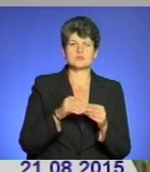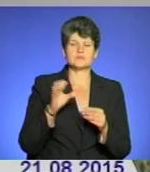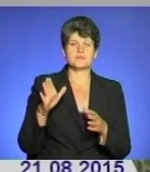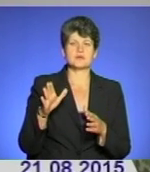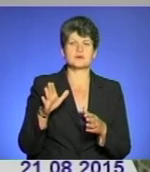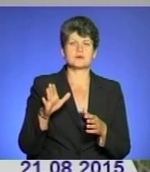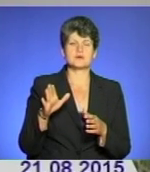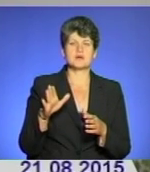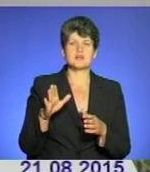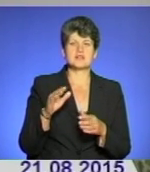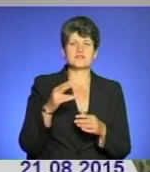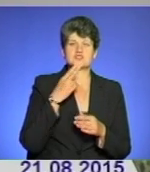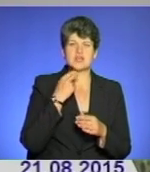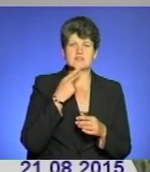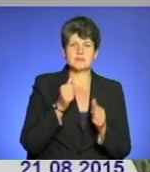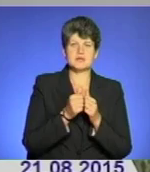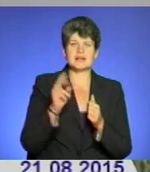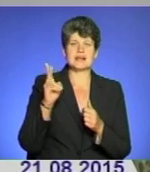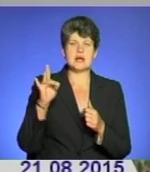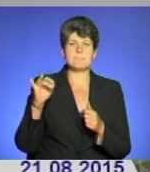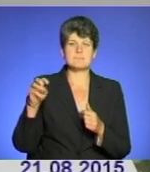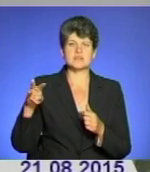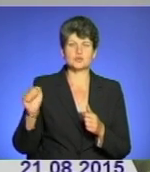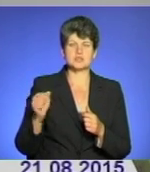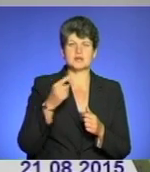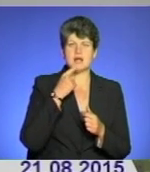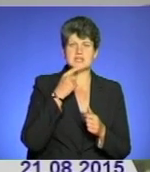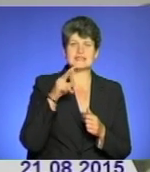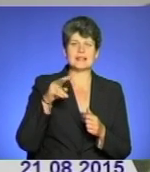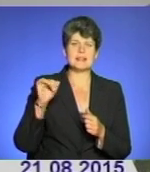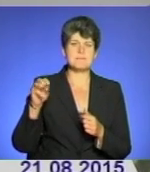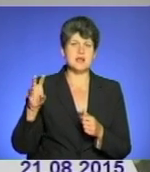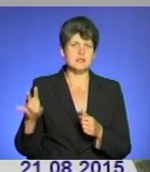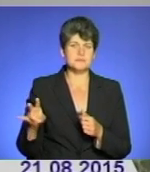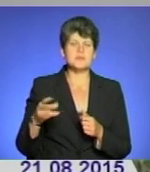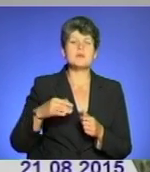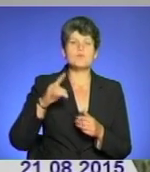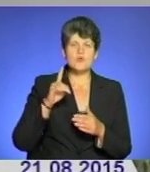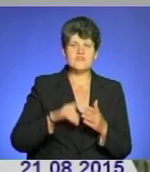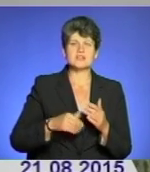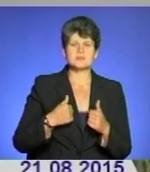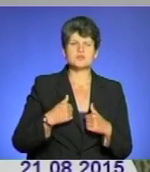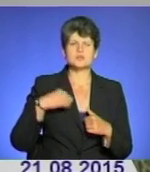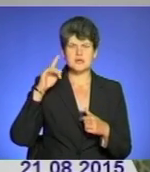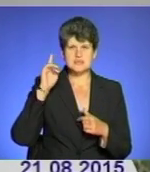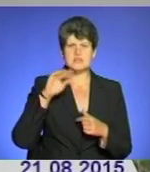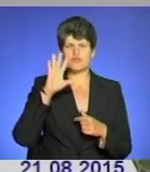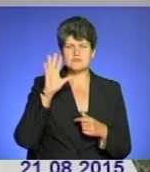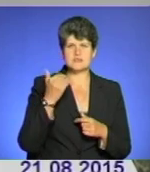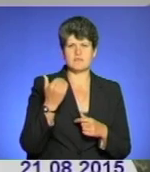Нацгвардією під Краматорськом, Слов'янським, Красним Лиманом. Так що повірте мені, що я знаю всі ваші